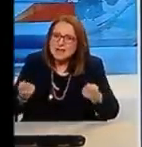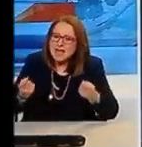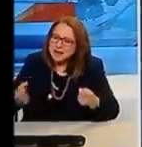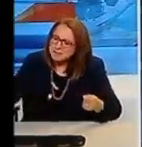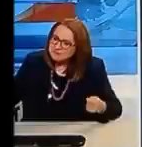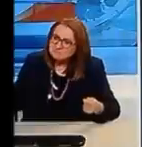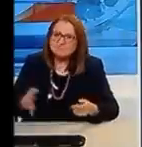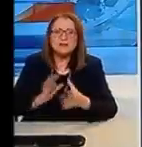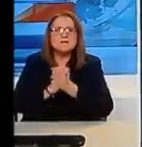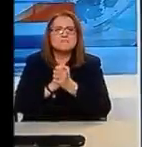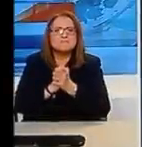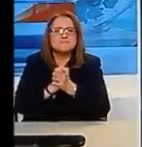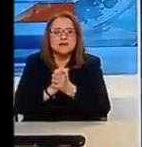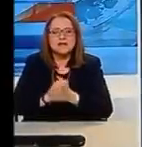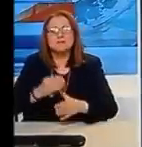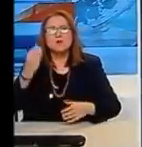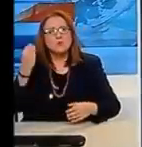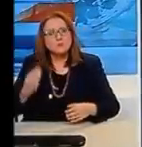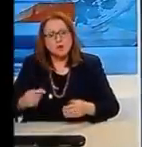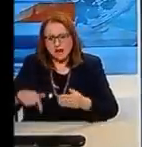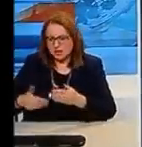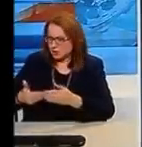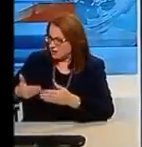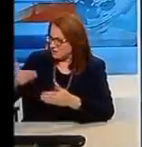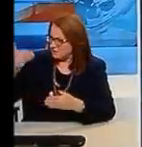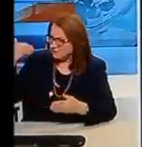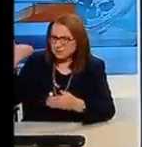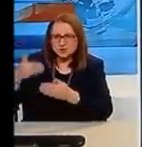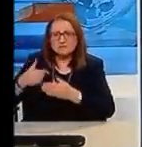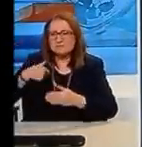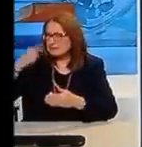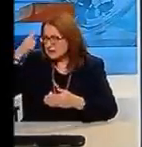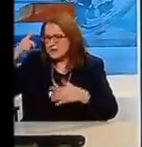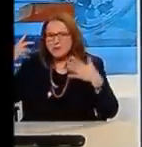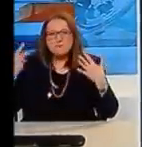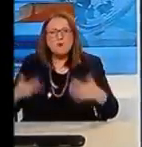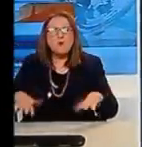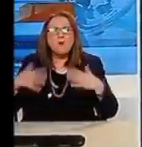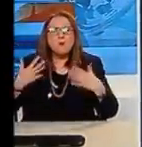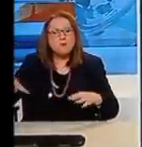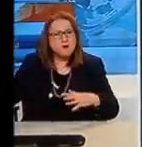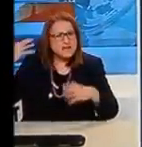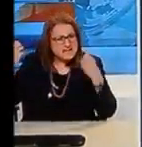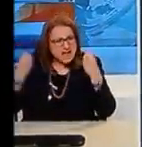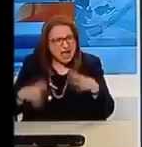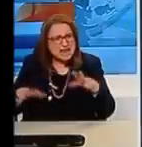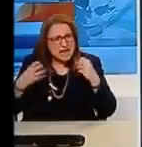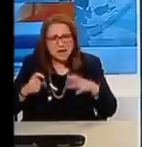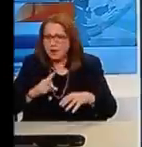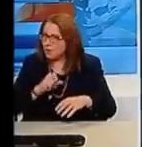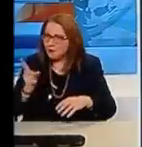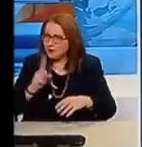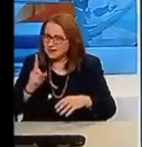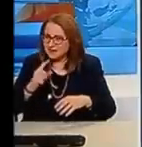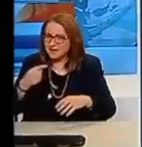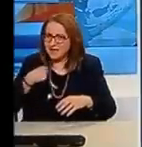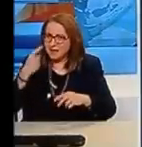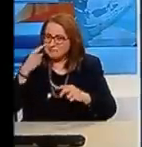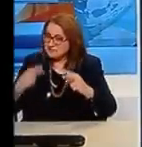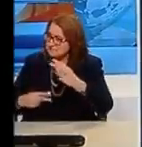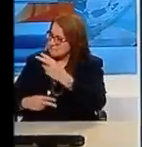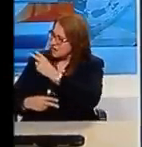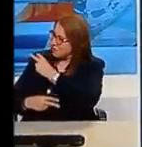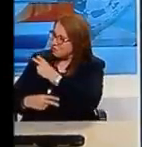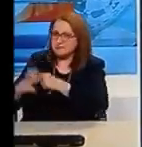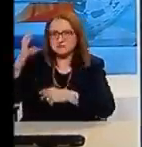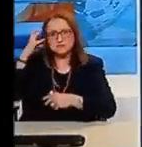μια περίοδο με κακές στιγμές, αλλά σαν τις μέρες που είπαμε, κοίτα πόσο πολύ καλοί μπορούμε να είμαστε και όλοι να έχουμε κάτι να μάθουν